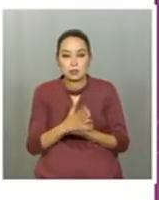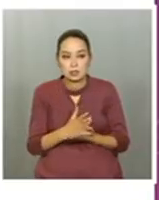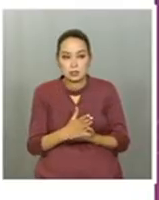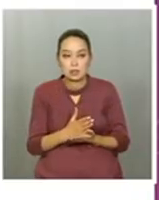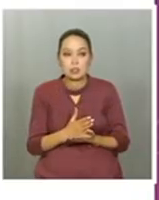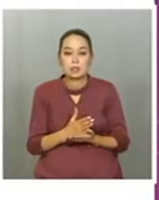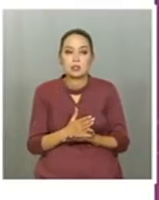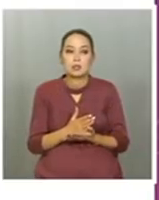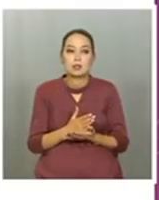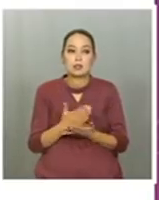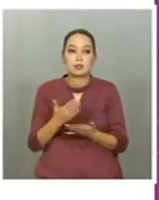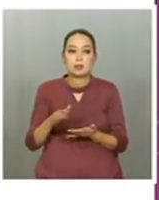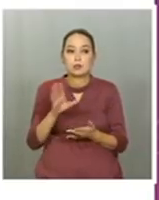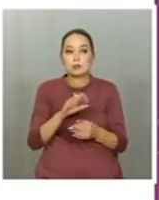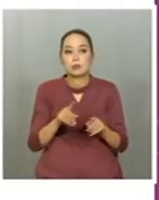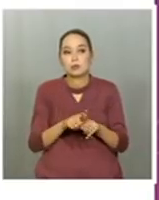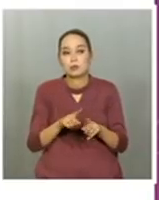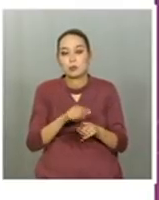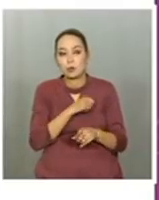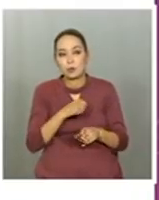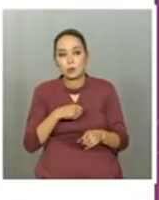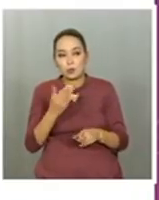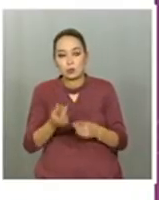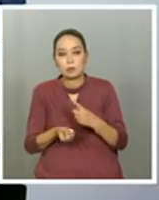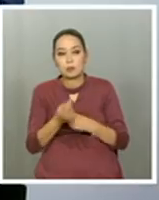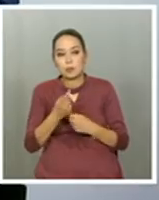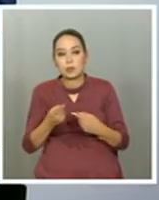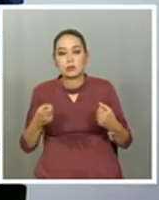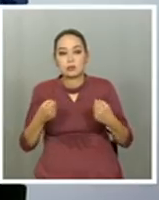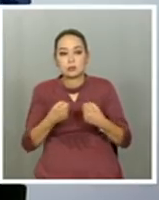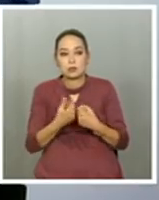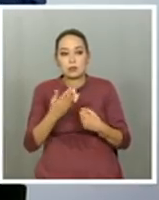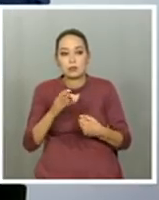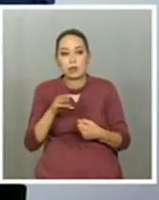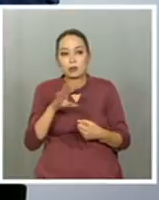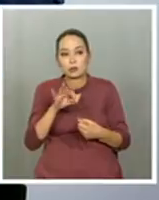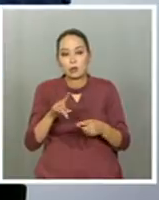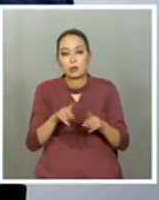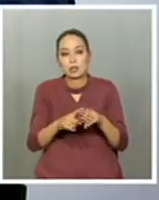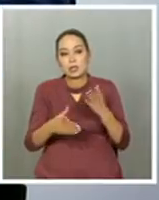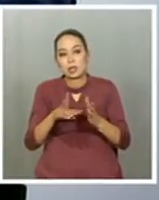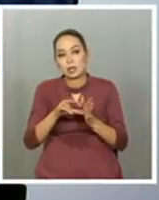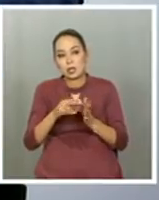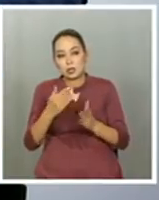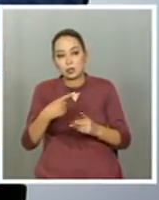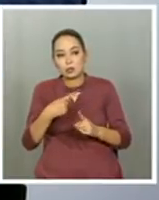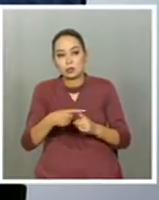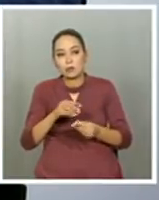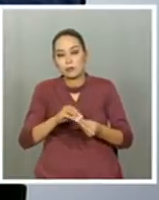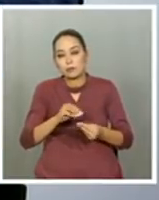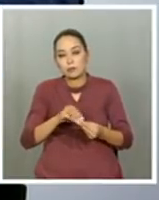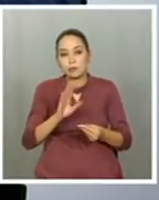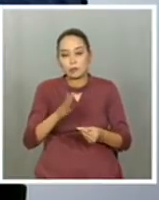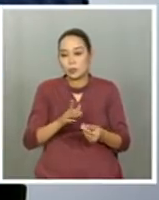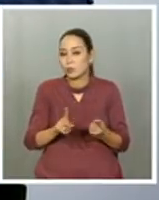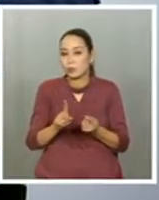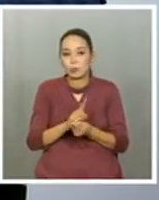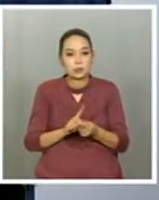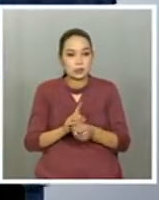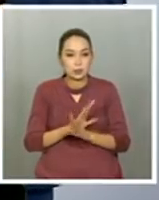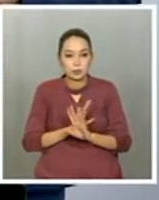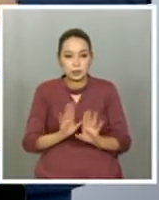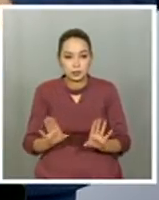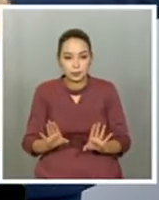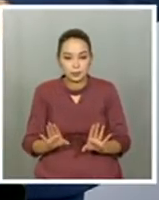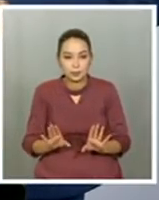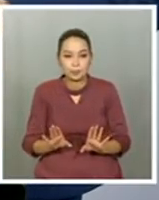жүйеде өзара әрекеттескен денелер импульстарының векторлық немесе геометриялық қосындысы тұрақты болады, яғни өзгермейді.